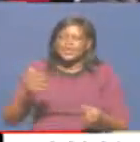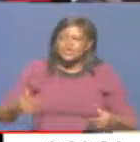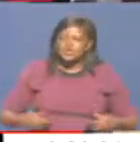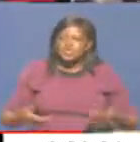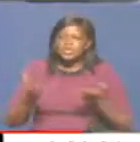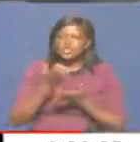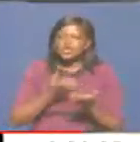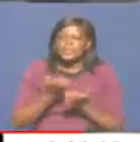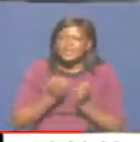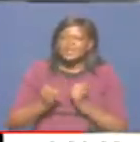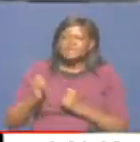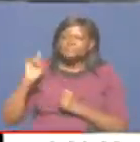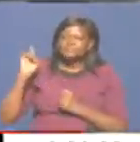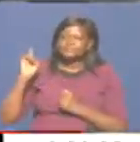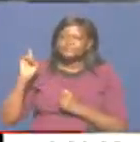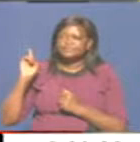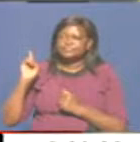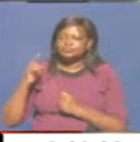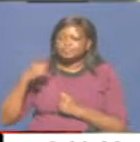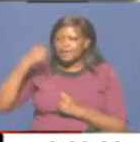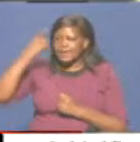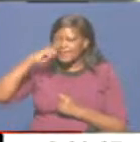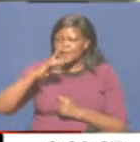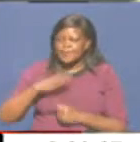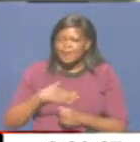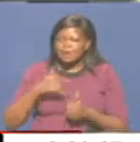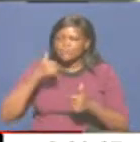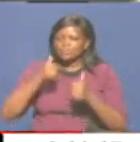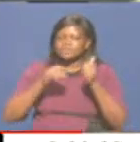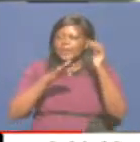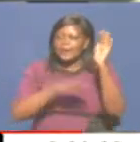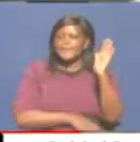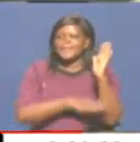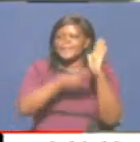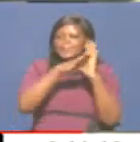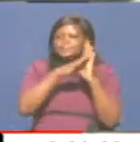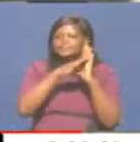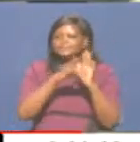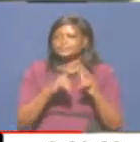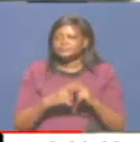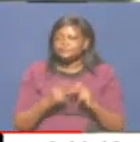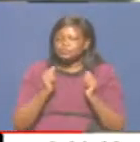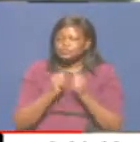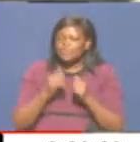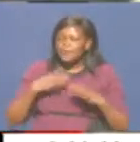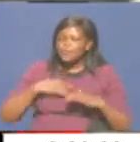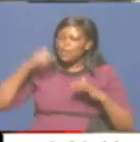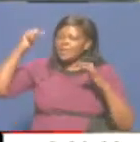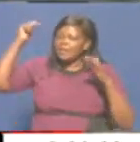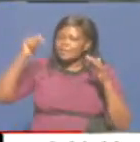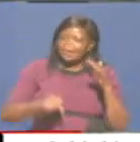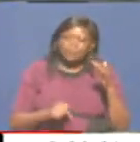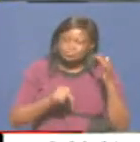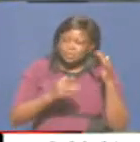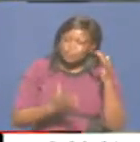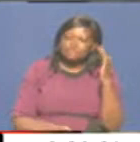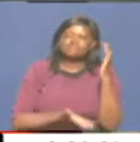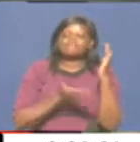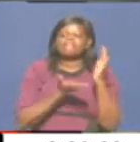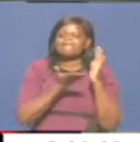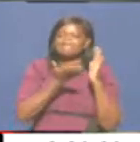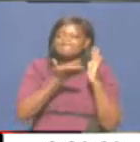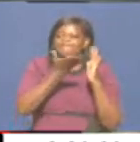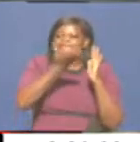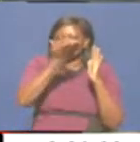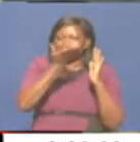economically. Sera yetu ni ya bottom up. Tunaanza na wale walio chini, tuwapandishe ngazi